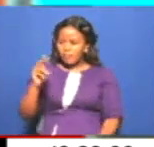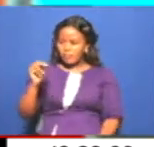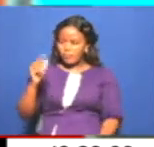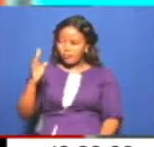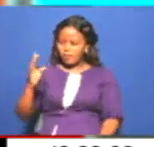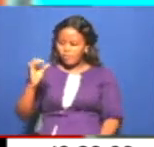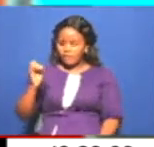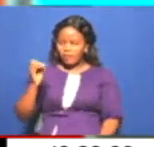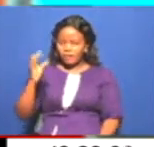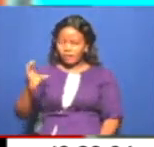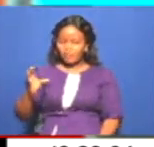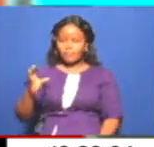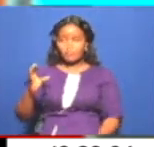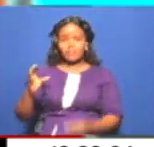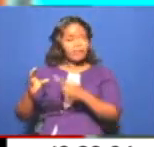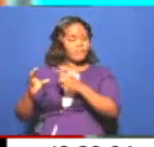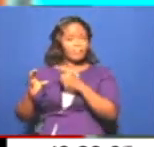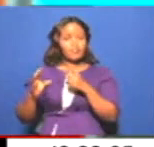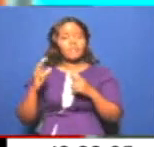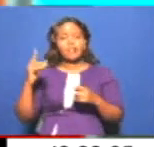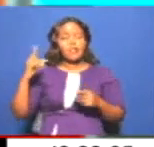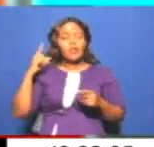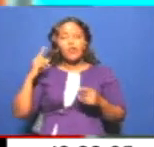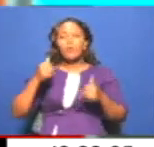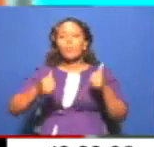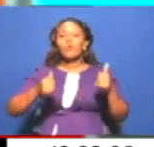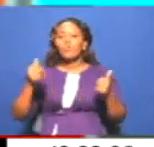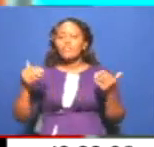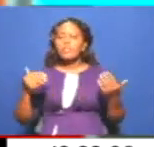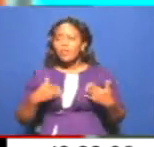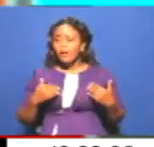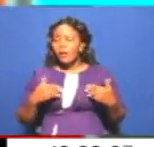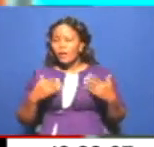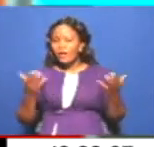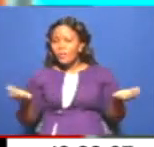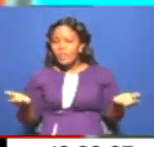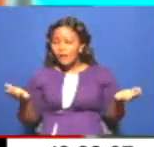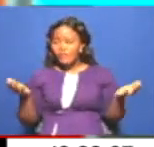ambayo imeunda, sheria ile tulionayo